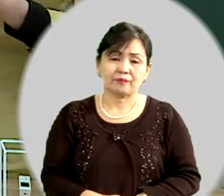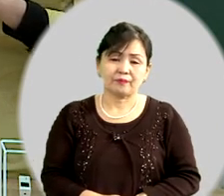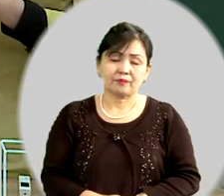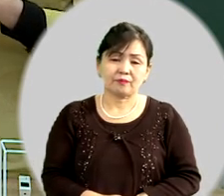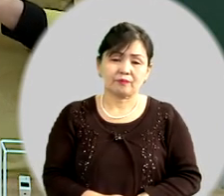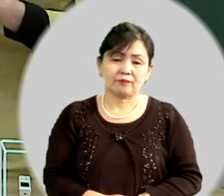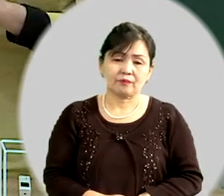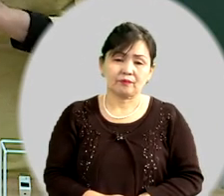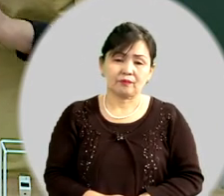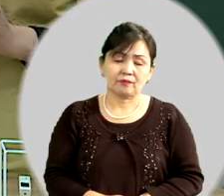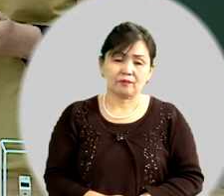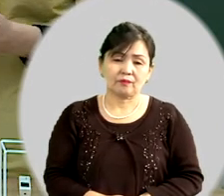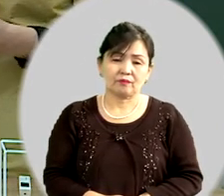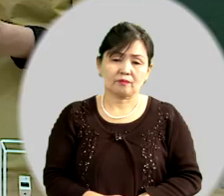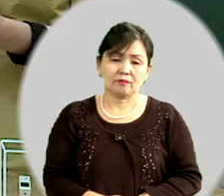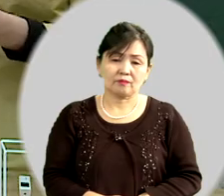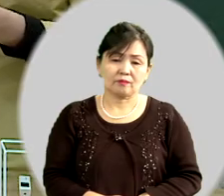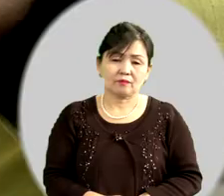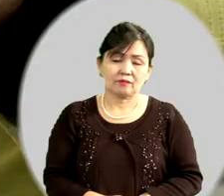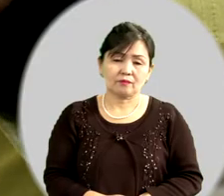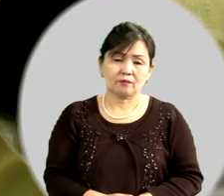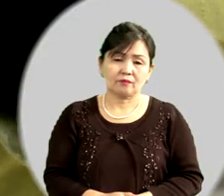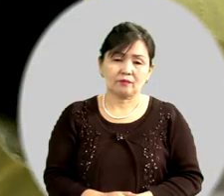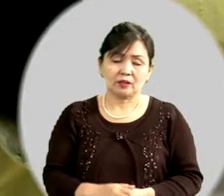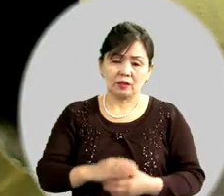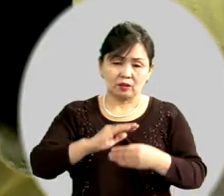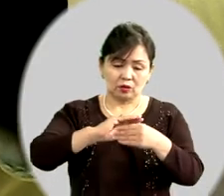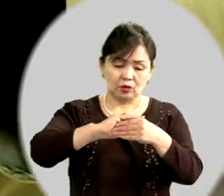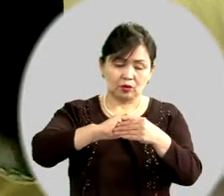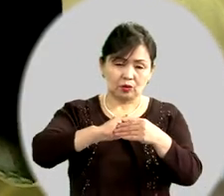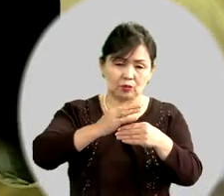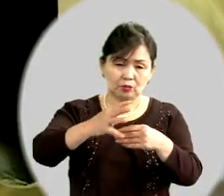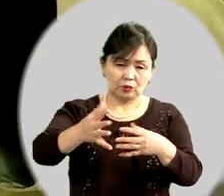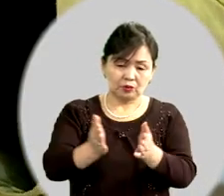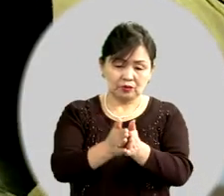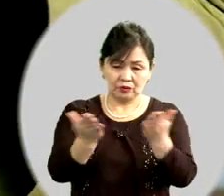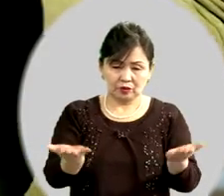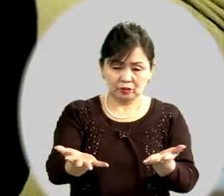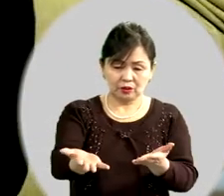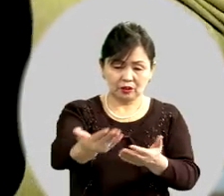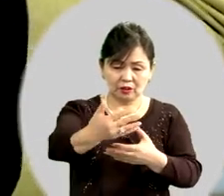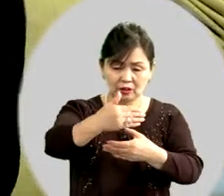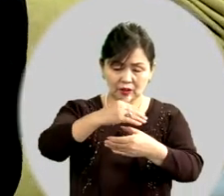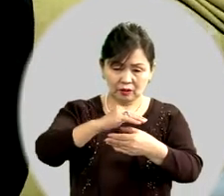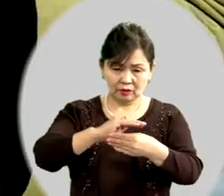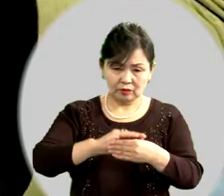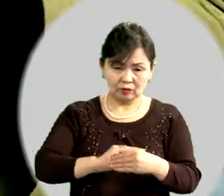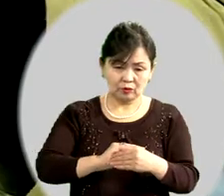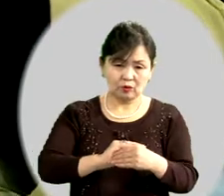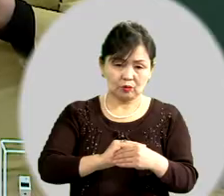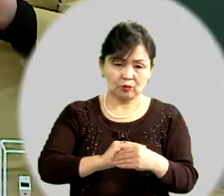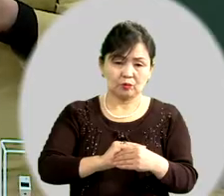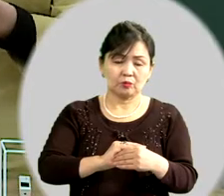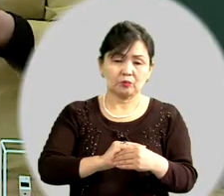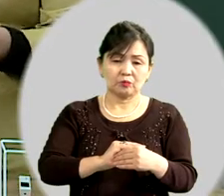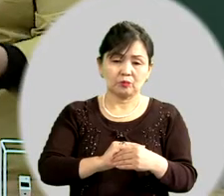За, үнийгээ буцаагаад куб болгоод тавья. Тэгэхээр 6 талс маань ийм маягаар нийлж